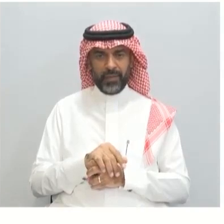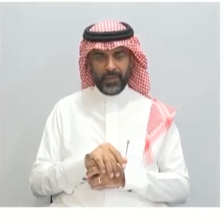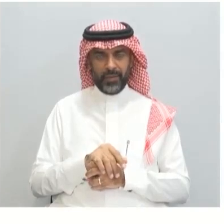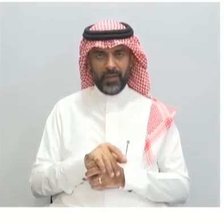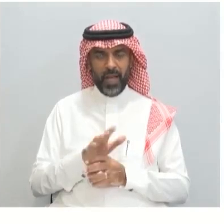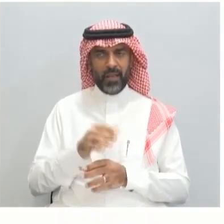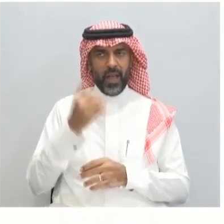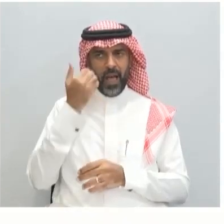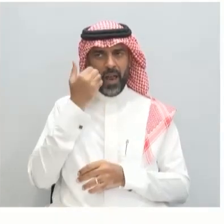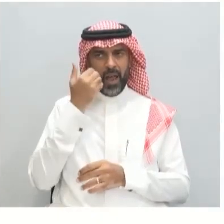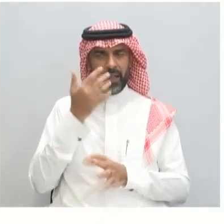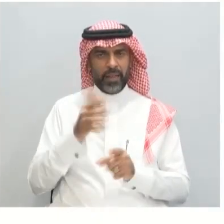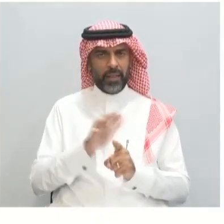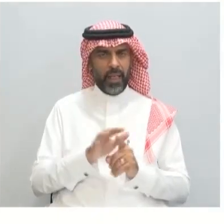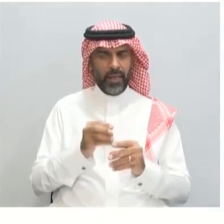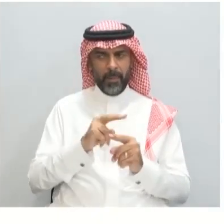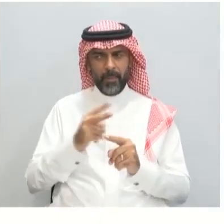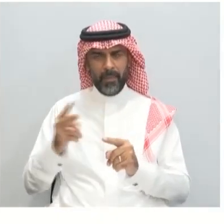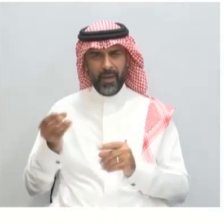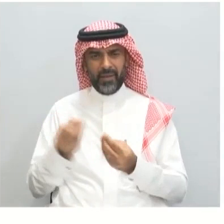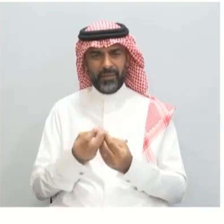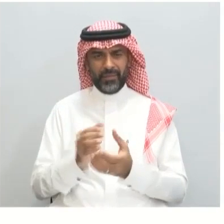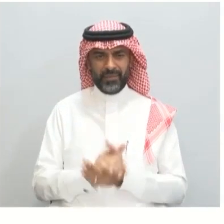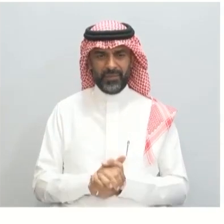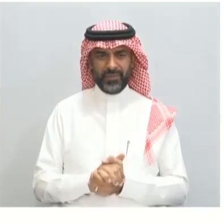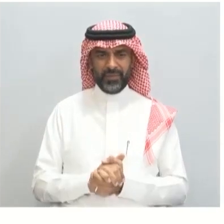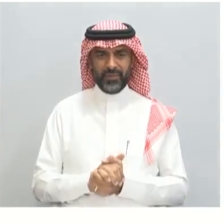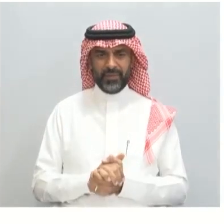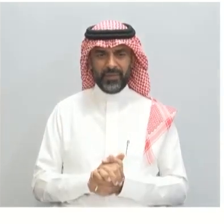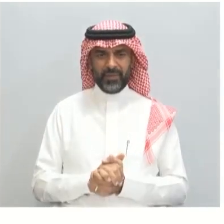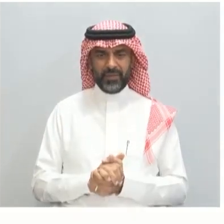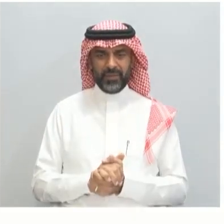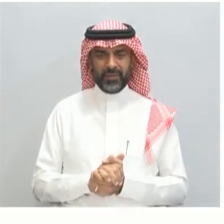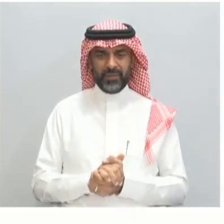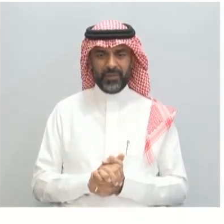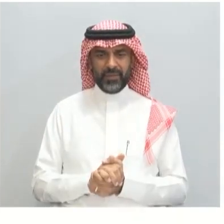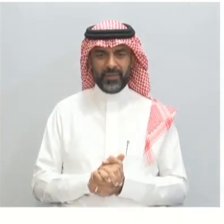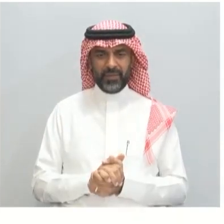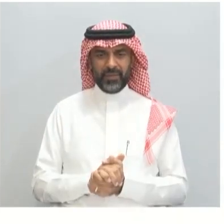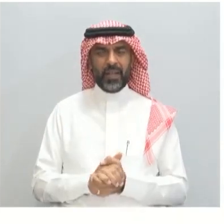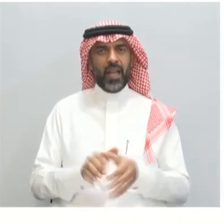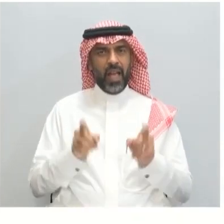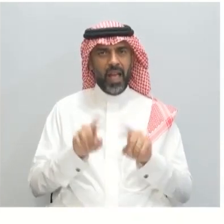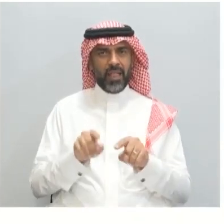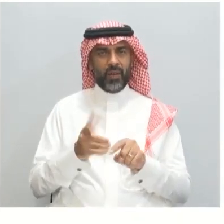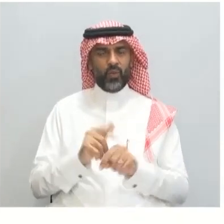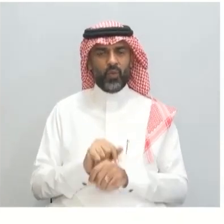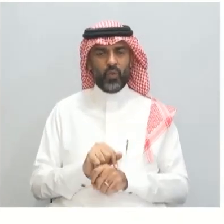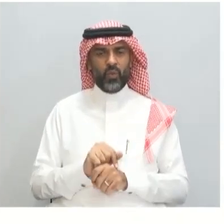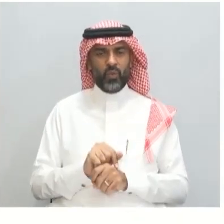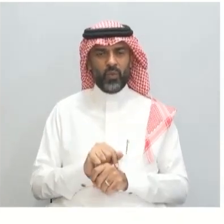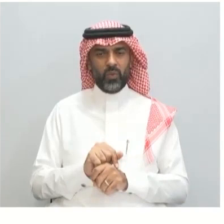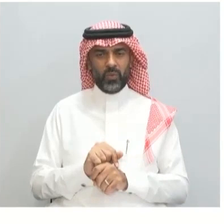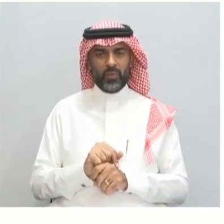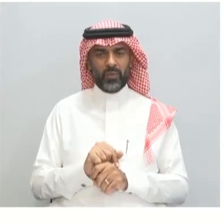واليه تاثيره على بقيه عناصر المناخ ايضا على